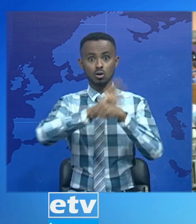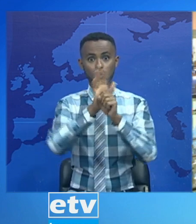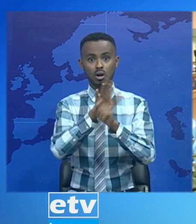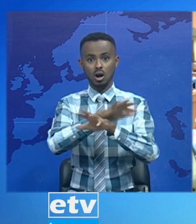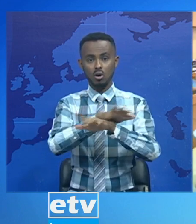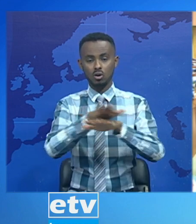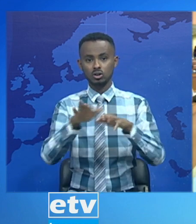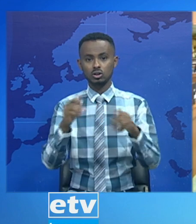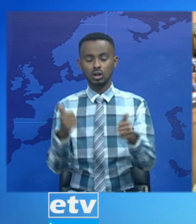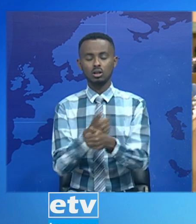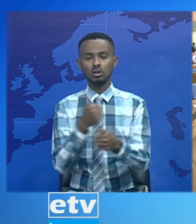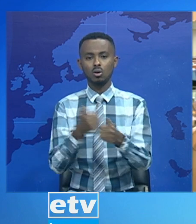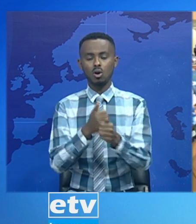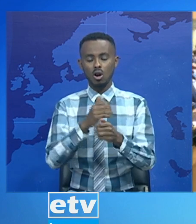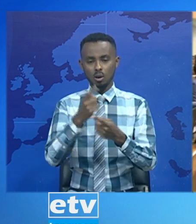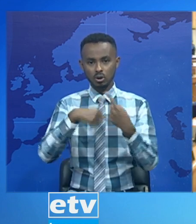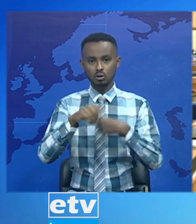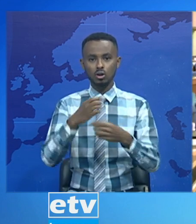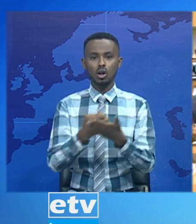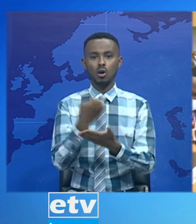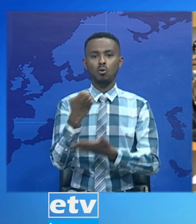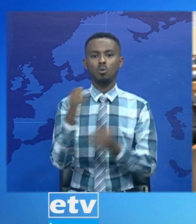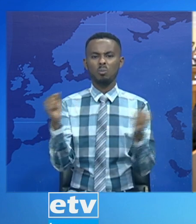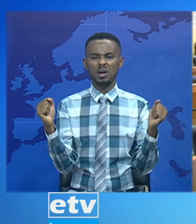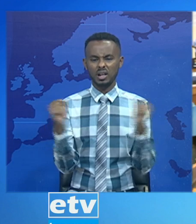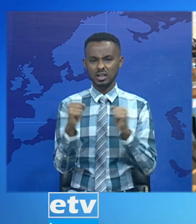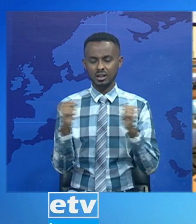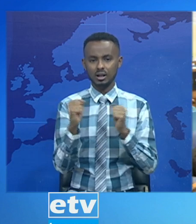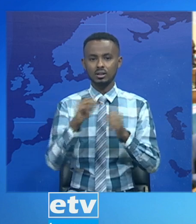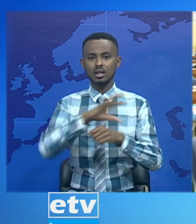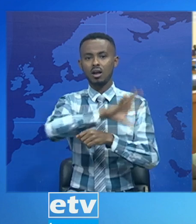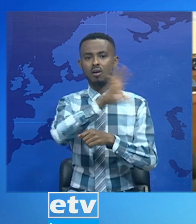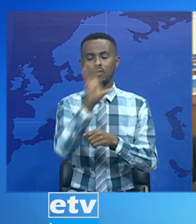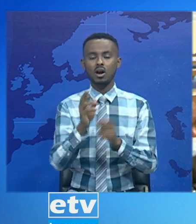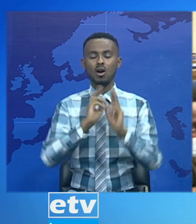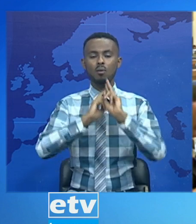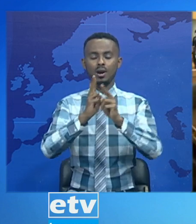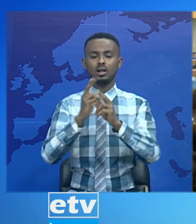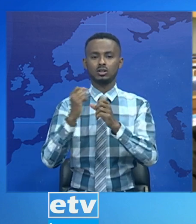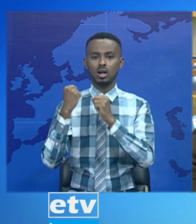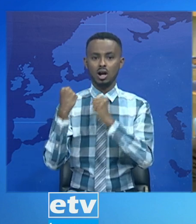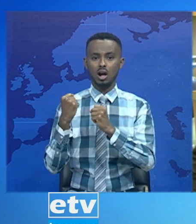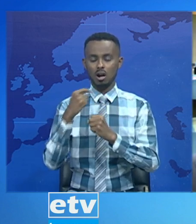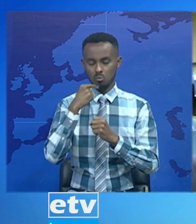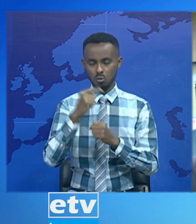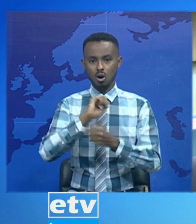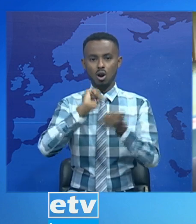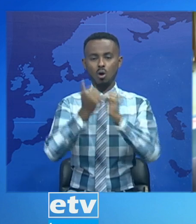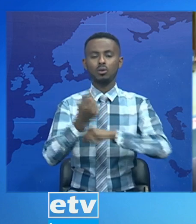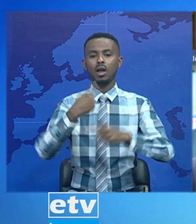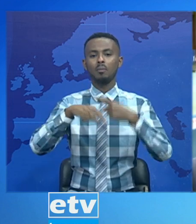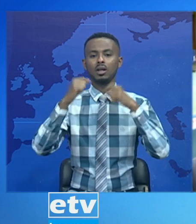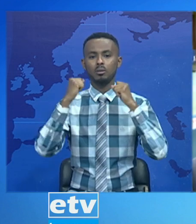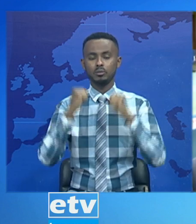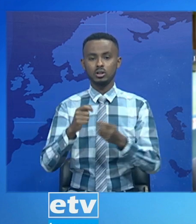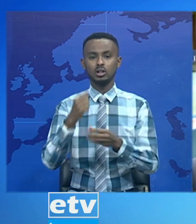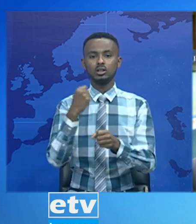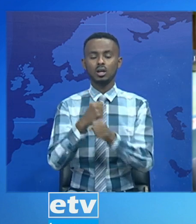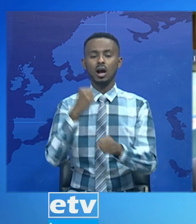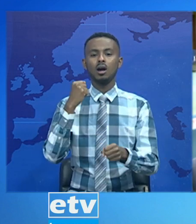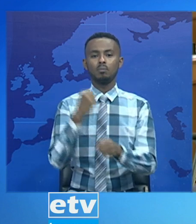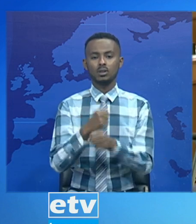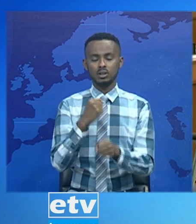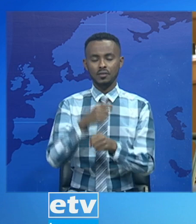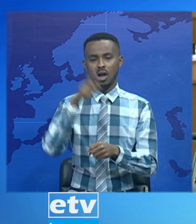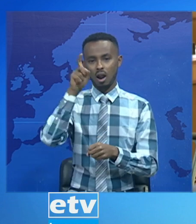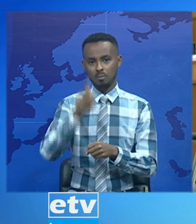የኮቪድ-19 ወረርሽኝ ተከትሎ ለመጣው የኢኮኖሚ መቀዛቀዝ የአፍሪካውያን ምላሽ ጠንካራ ብሎም ለውጥ ሊያመጣ የሚችል ስራ